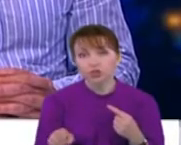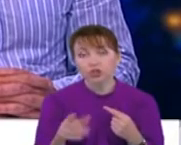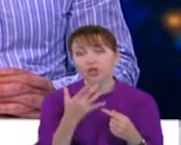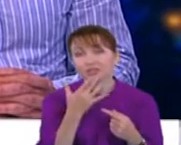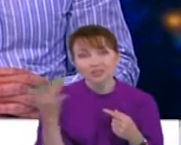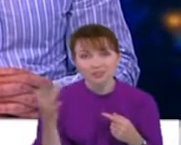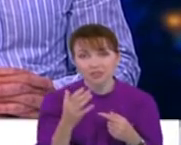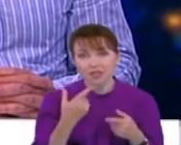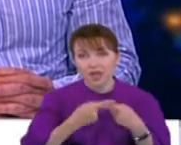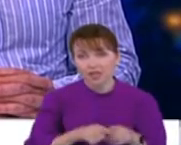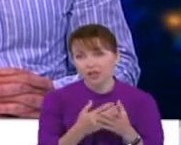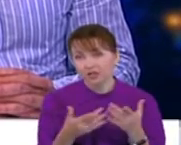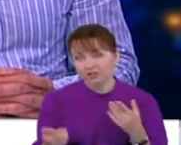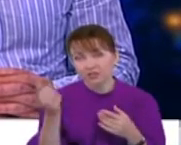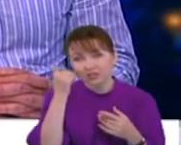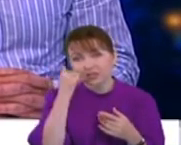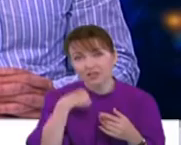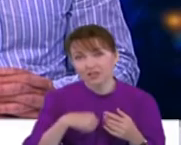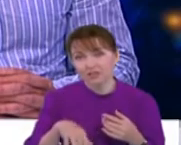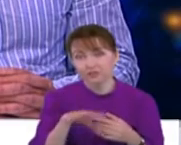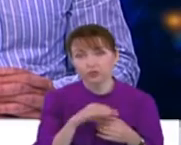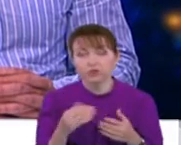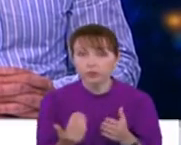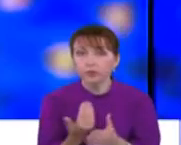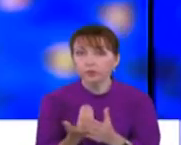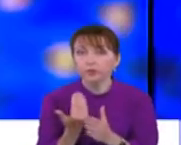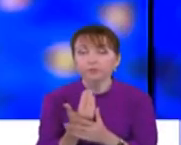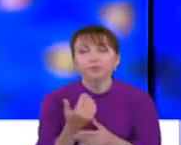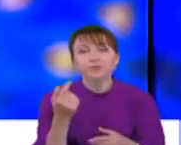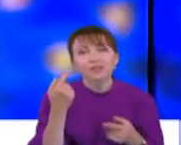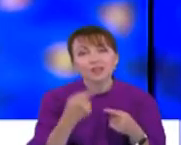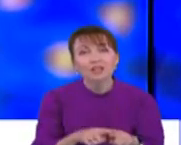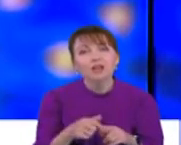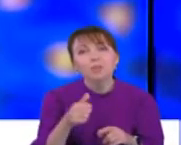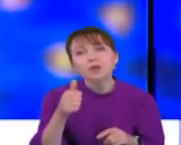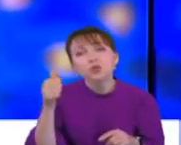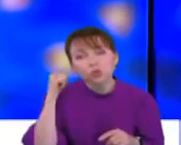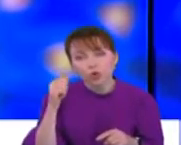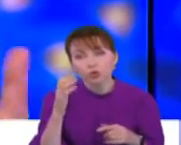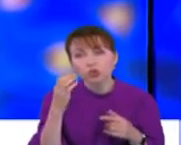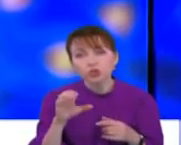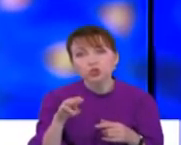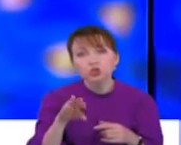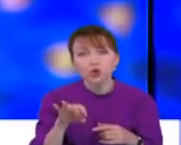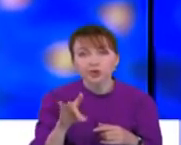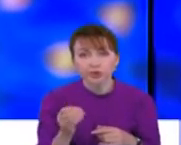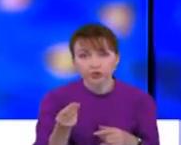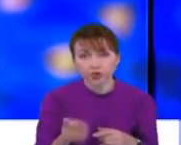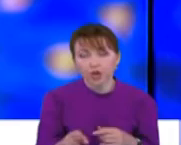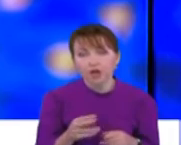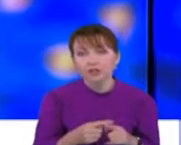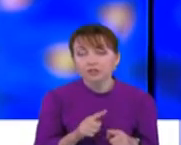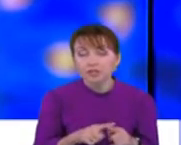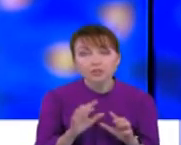радянська техніка. І треба розуміти, що техніка минулого сторіччя. І це є об'єктивні закони війни,